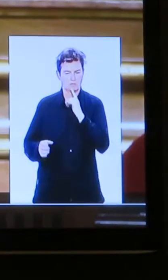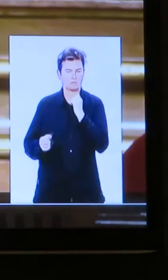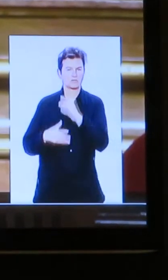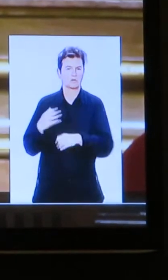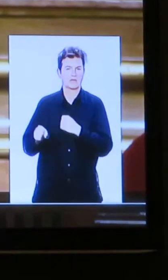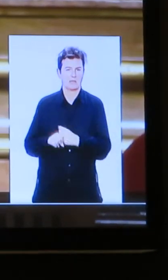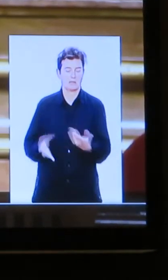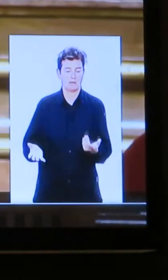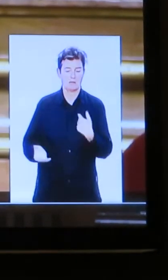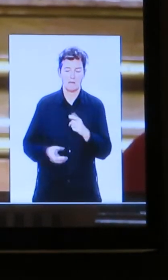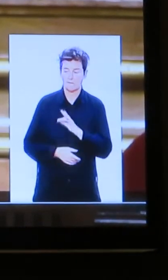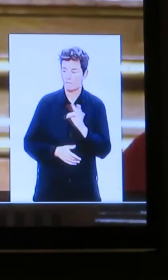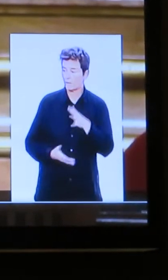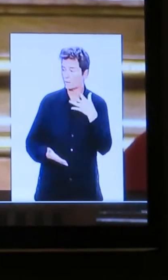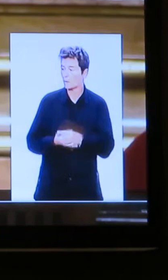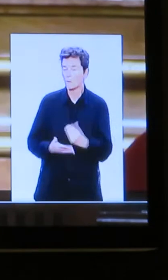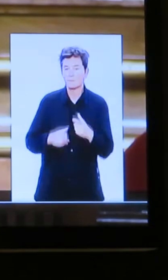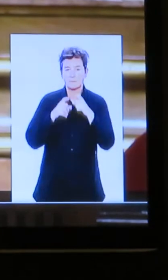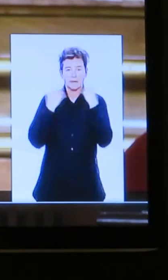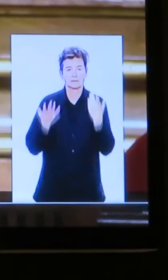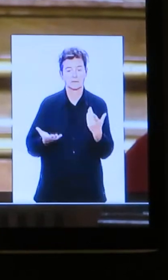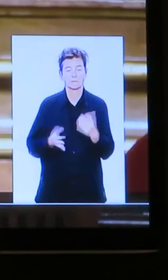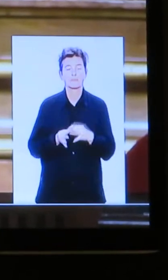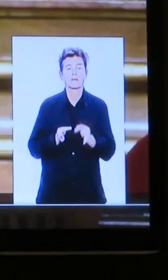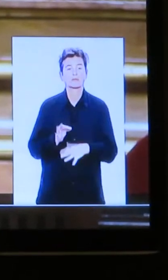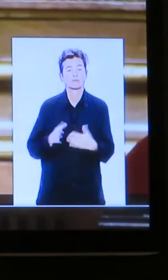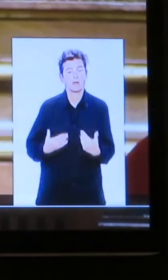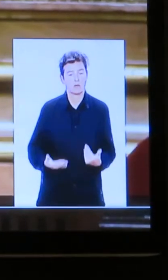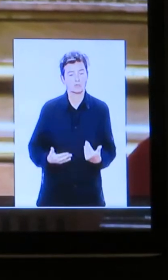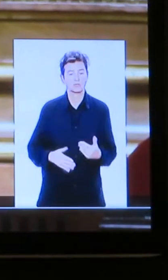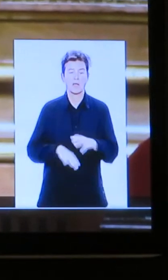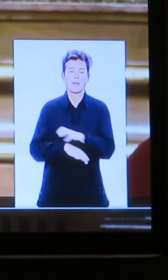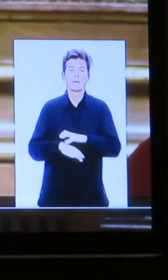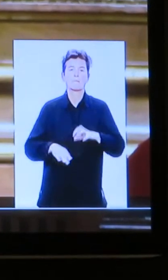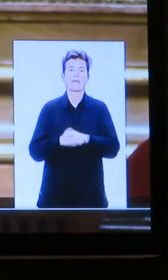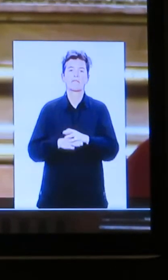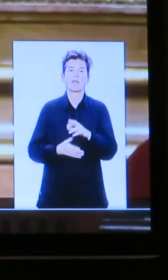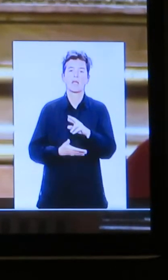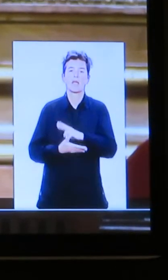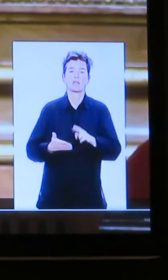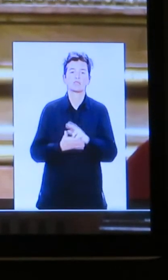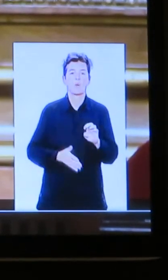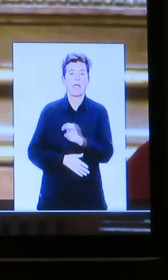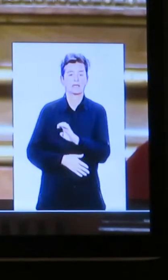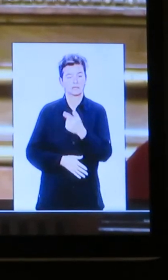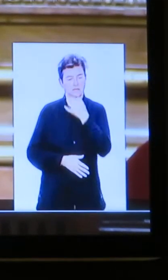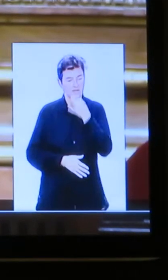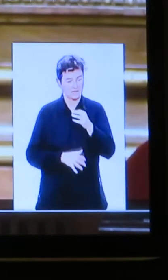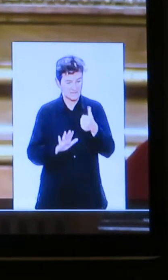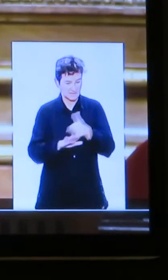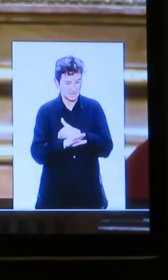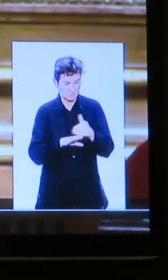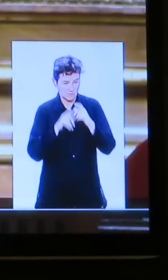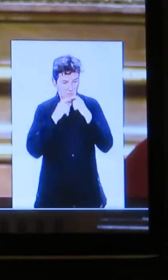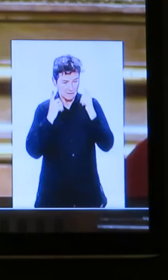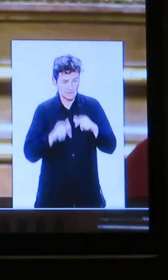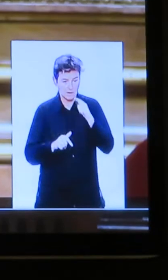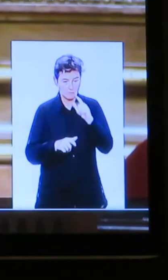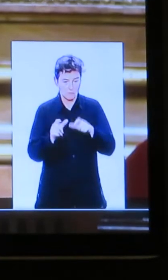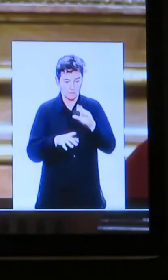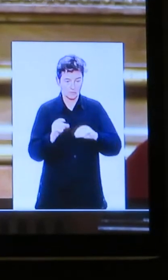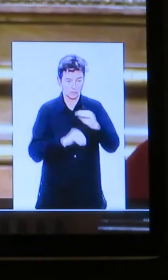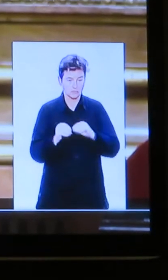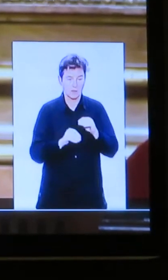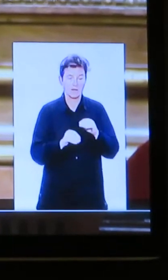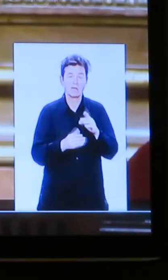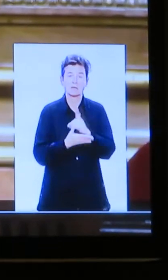donc la France n'en avait plus. Conséquence, aujourd'hui, la préfète de la région Grand Est réquisitionne les 6 millions de masques destinés au personnel soignant des